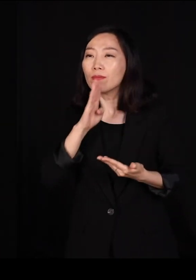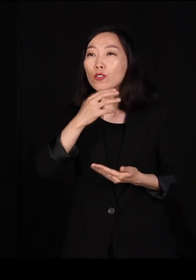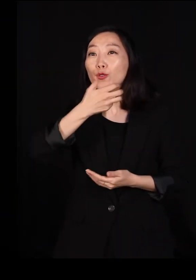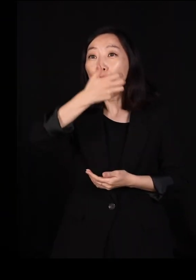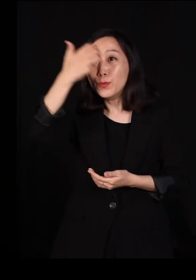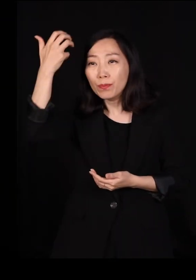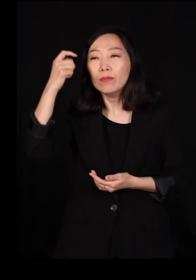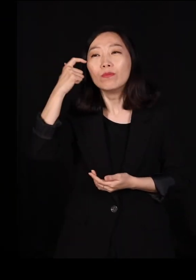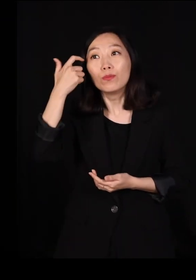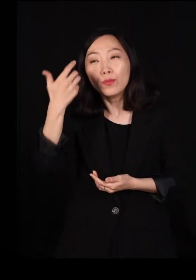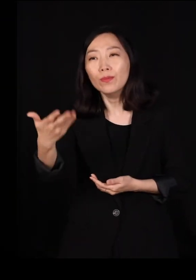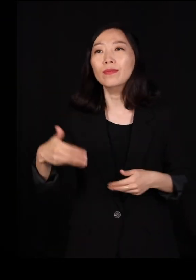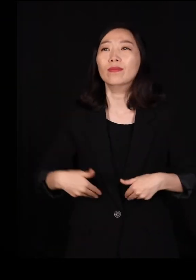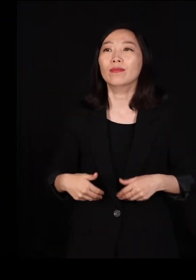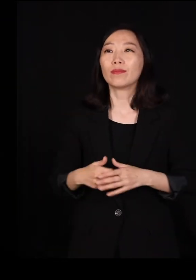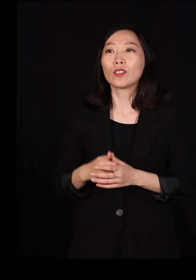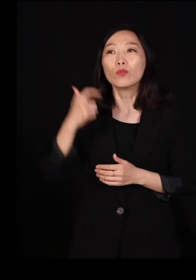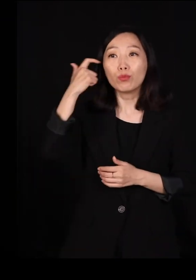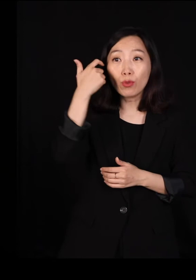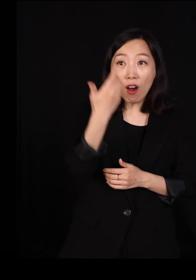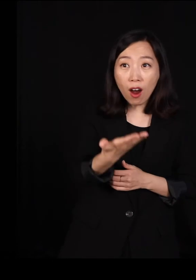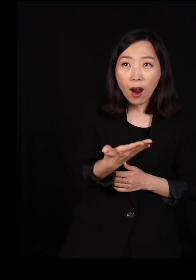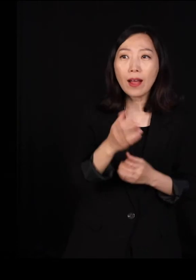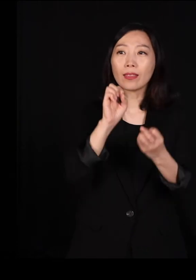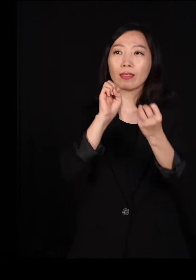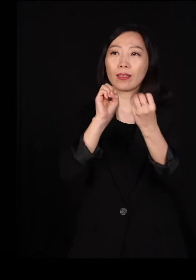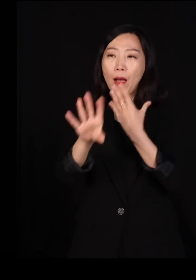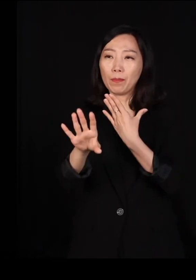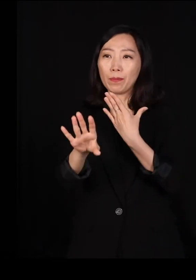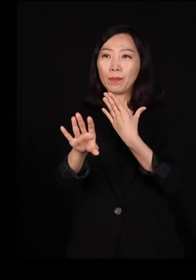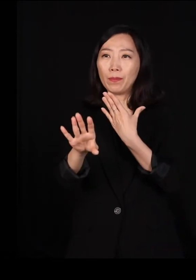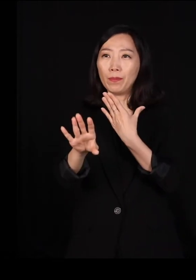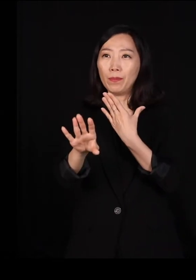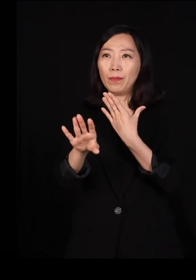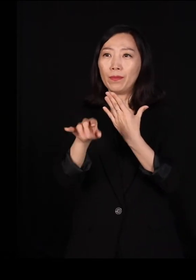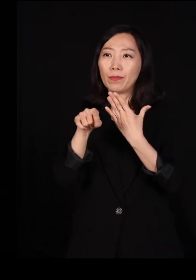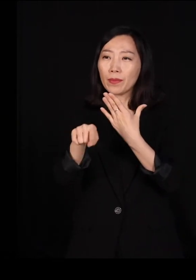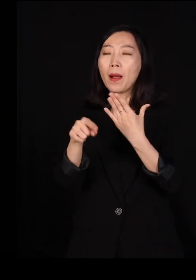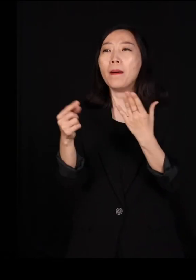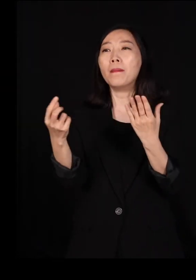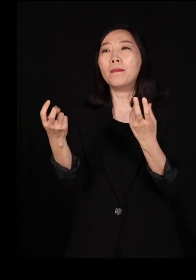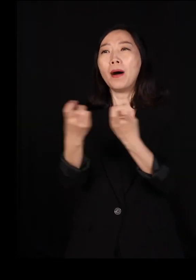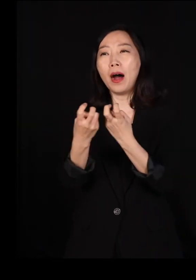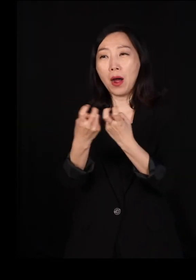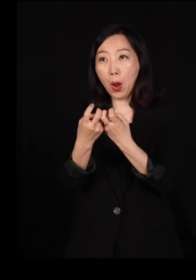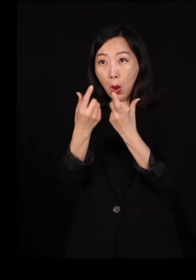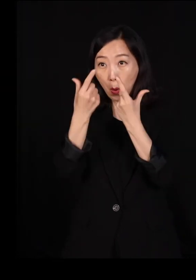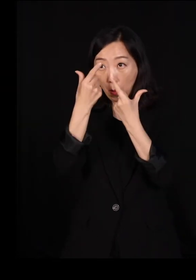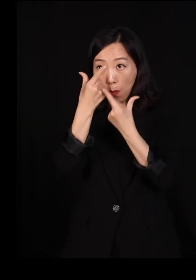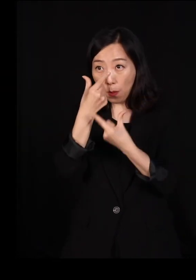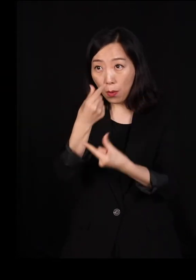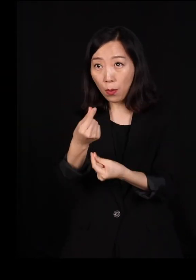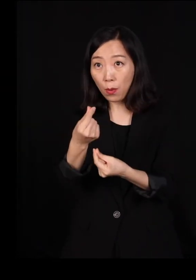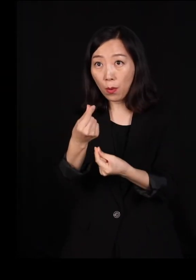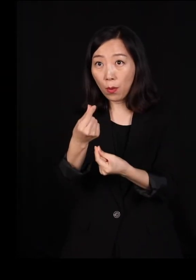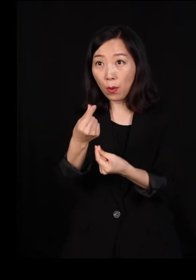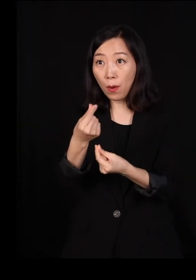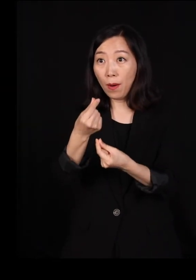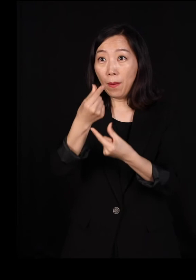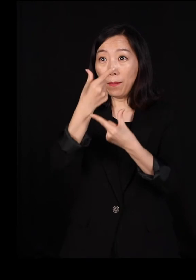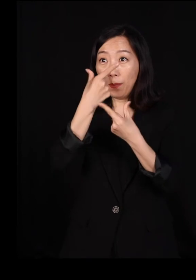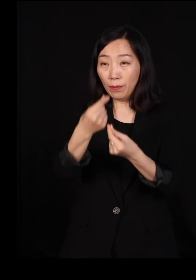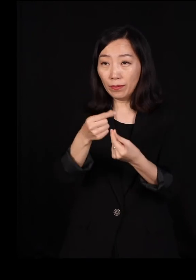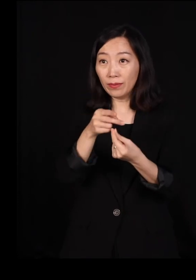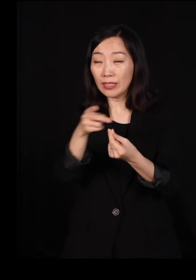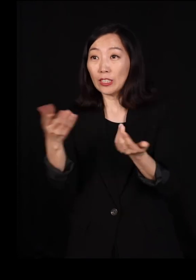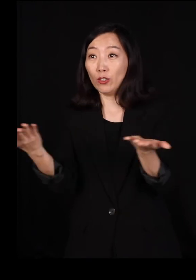주세요. 그리고 그 질문을 받았을 때 이 단어, 이 답변을 뭔가 공식에 맞춰서, 박스에